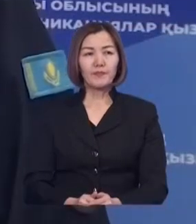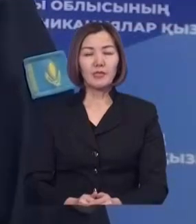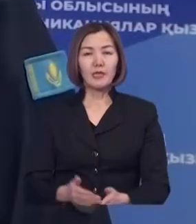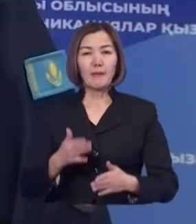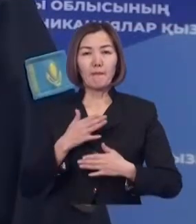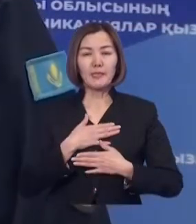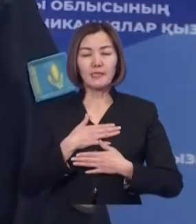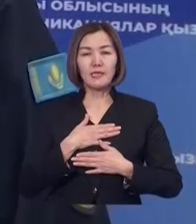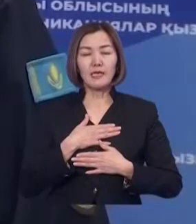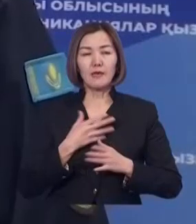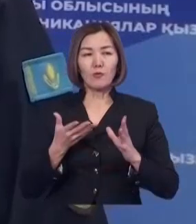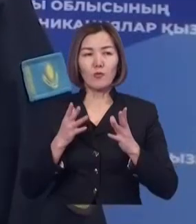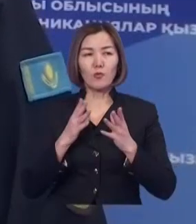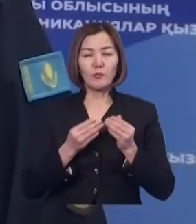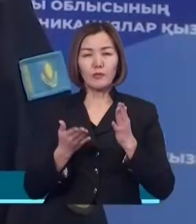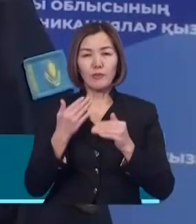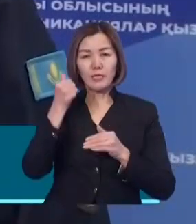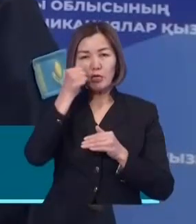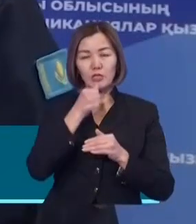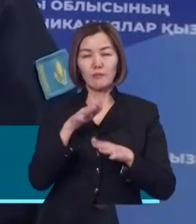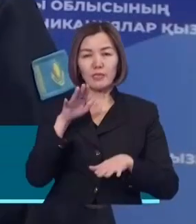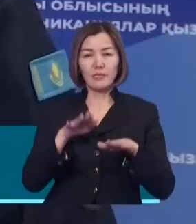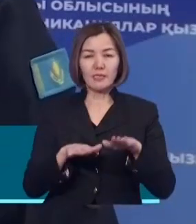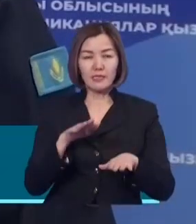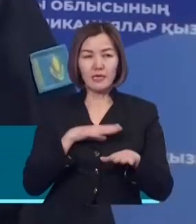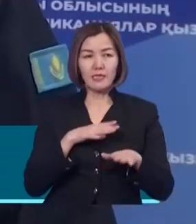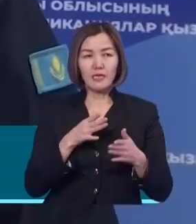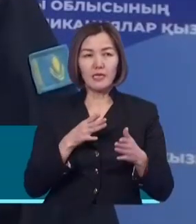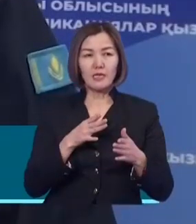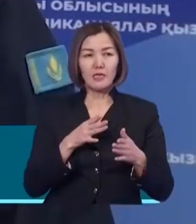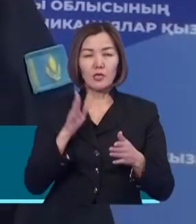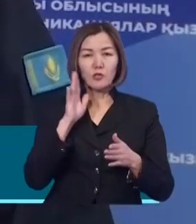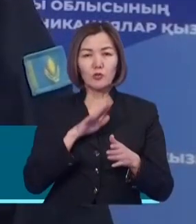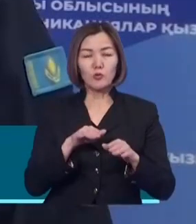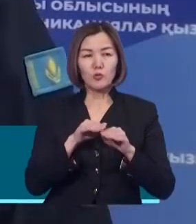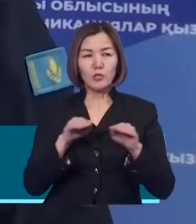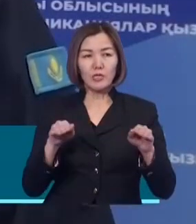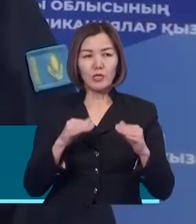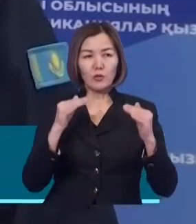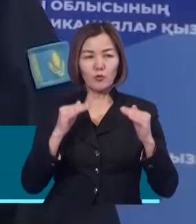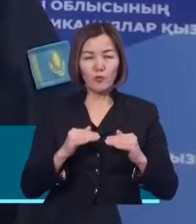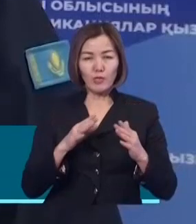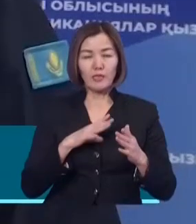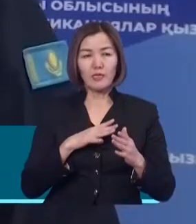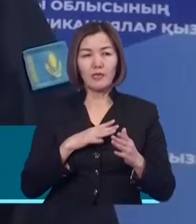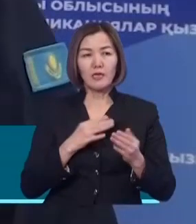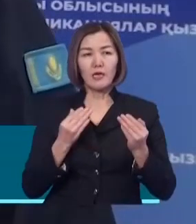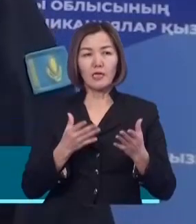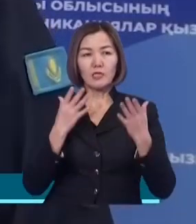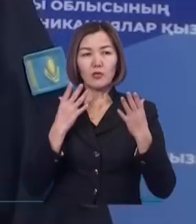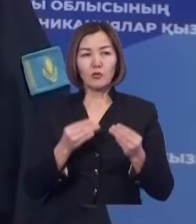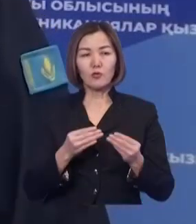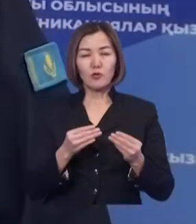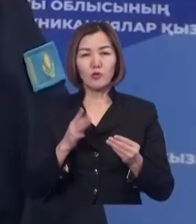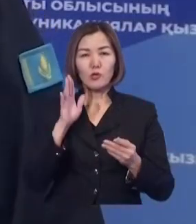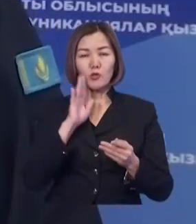Бізге беріп атқан ақпарат бойынша, былтырғы жылмен 2023-пен салыстырғанымыз бойынша судың көлемі төмендеу. Қазіргі кезде